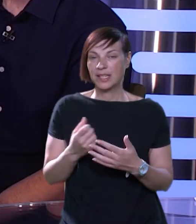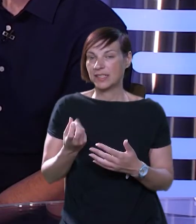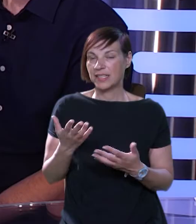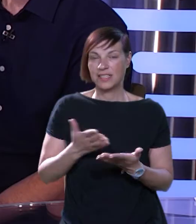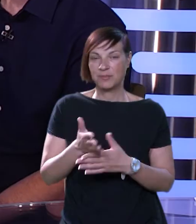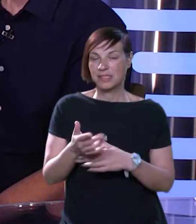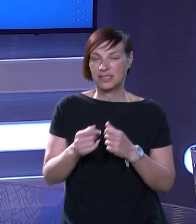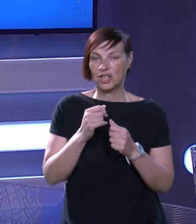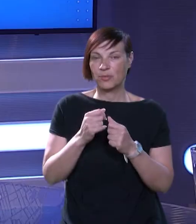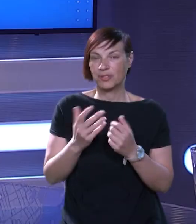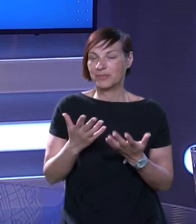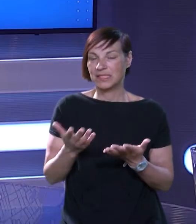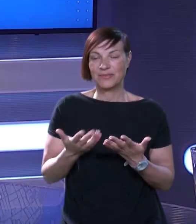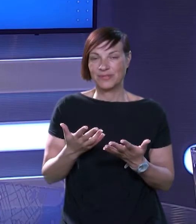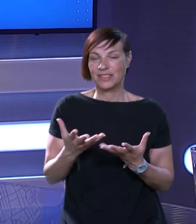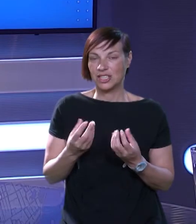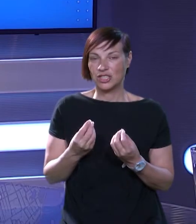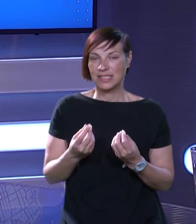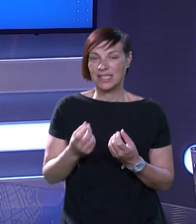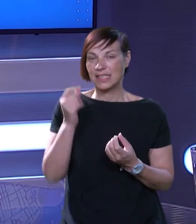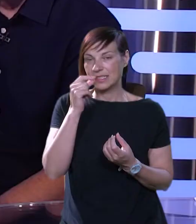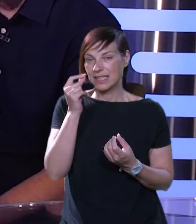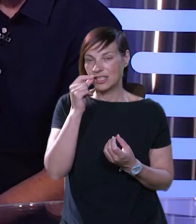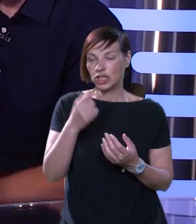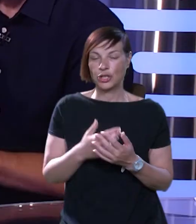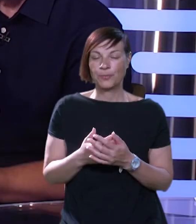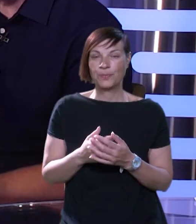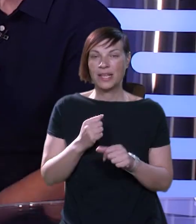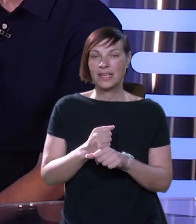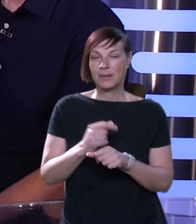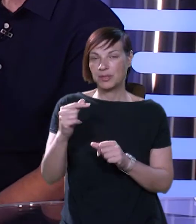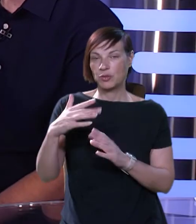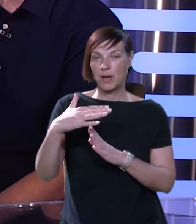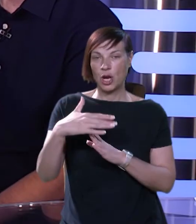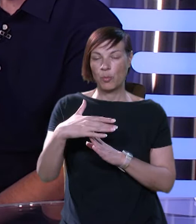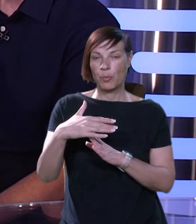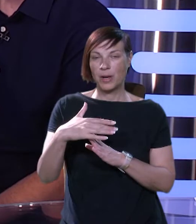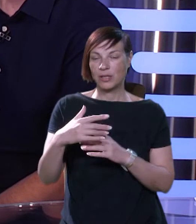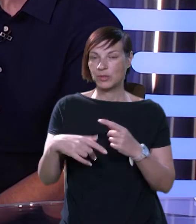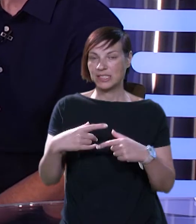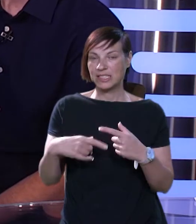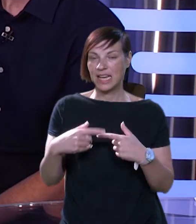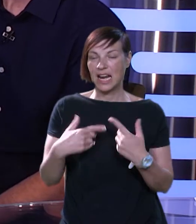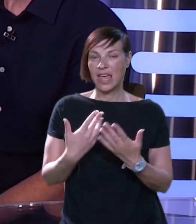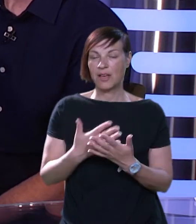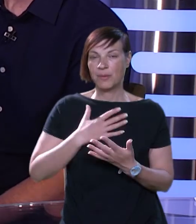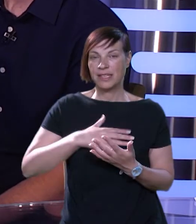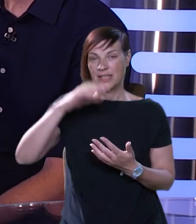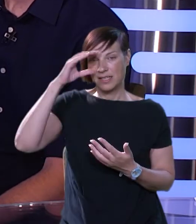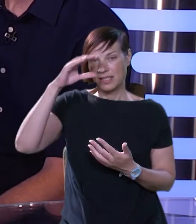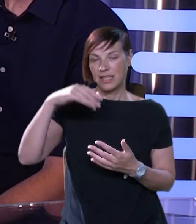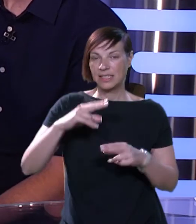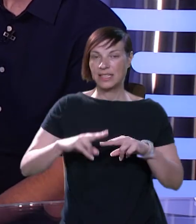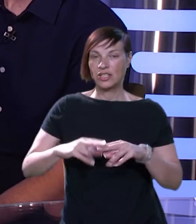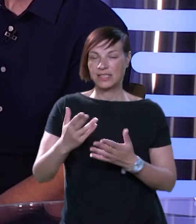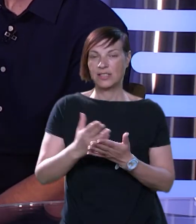Jer krenut bez kompromisno to je dosta zezno. Riskantno. Napravit ćemo sad jednu malu pauzu za reklamni blok. Dragi